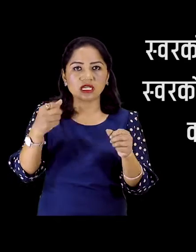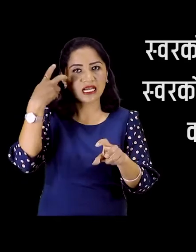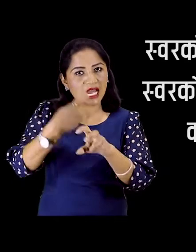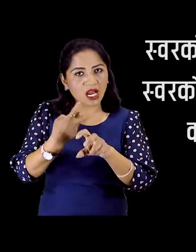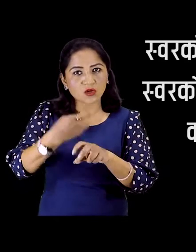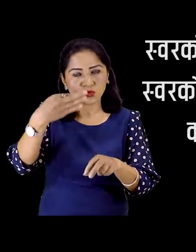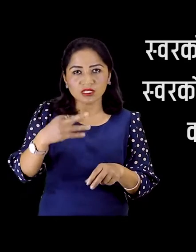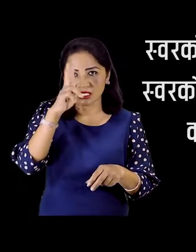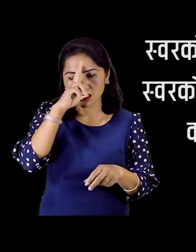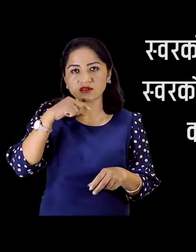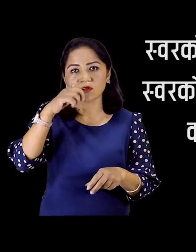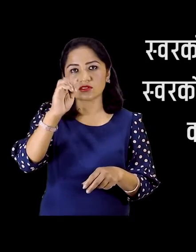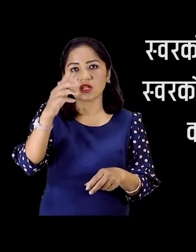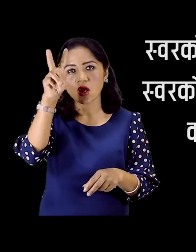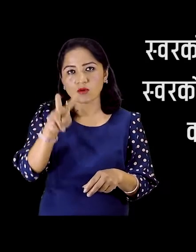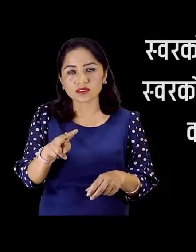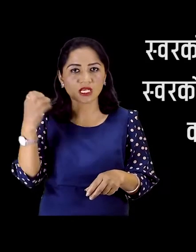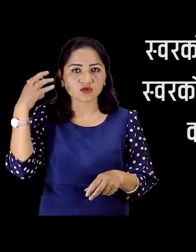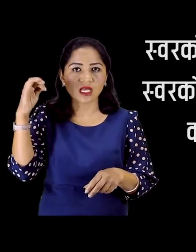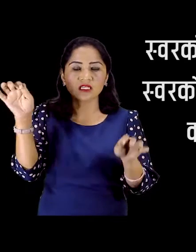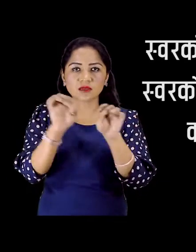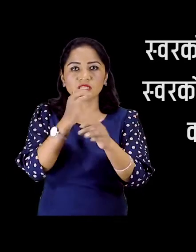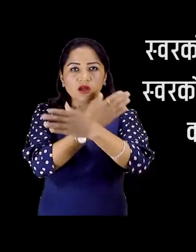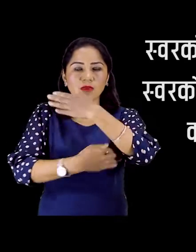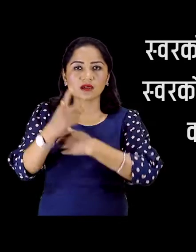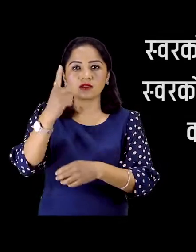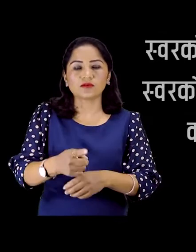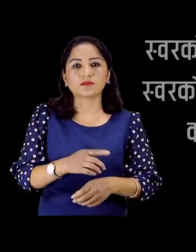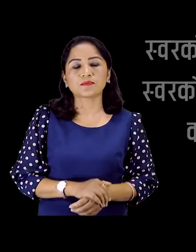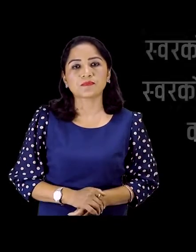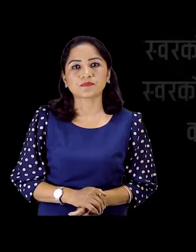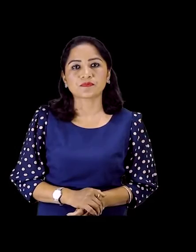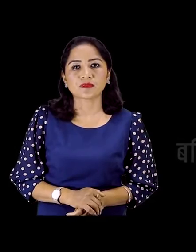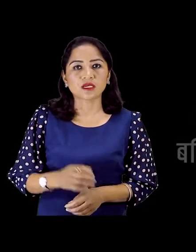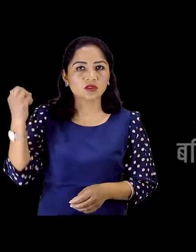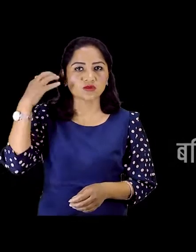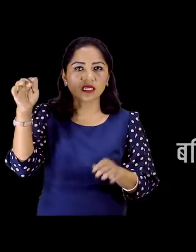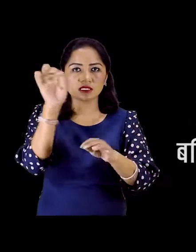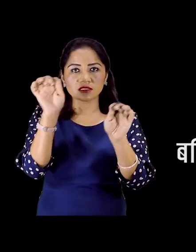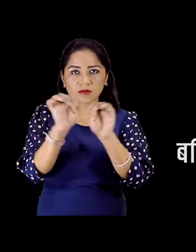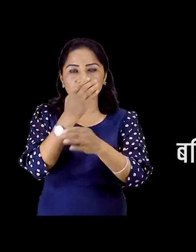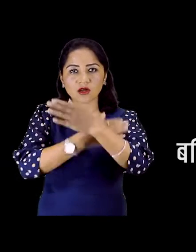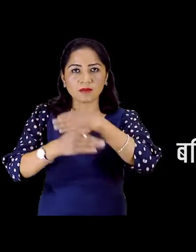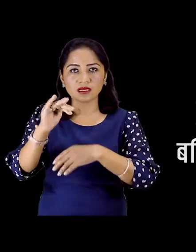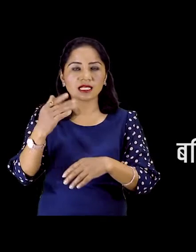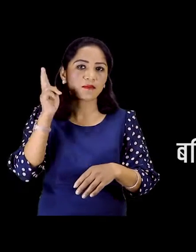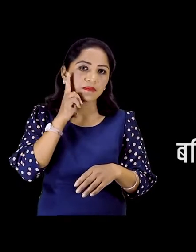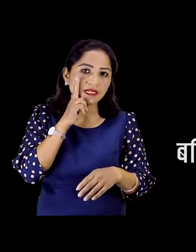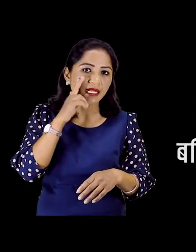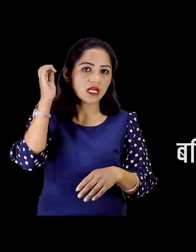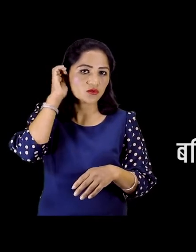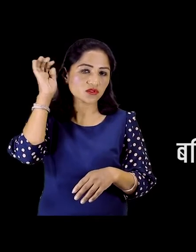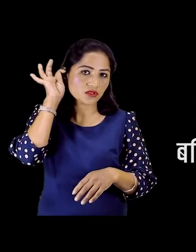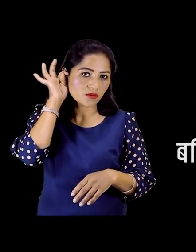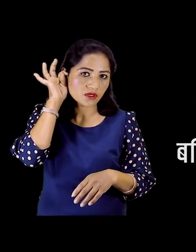सुट्यावन कठिनाई होने वा नसकने अवस्था सुनाई सम्मंदी अपांगता हो सुनाई सम्बंदी अपांगता लाई बहिरा